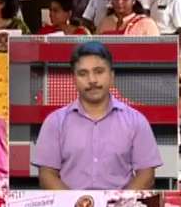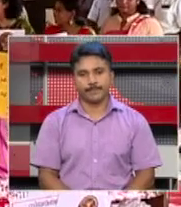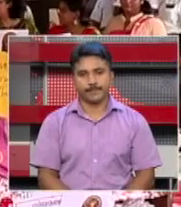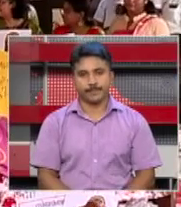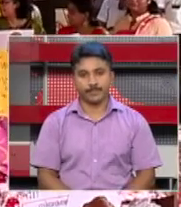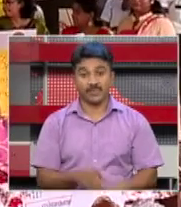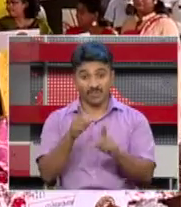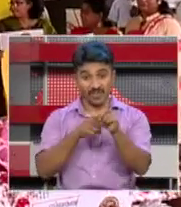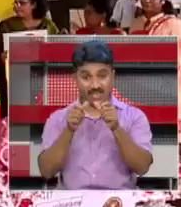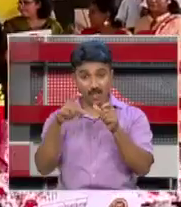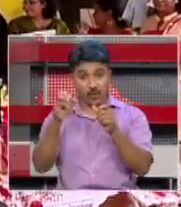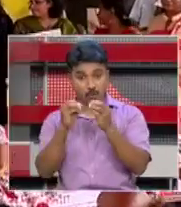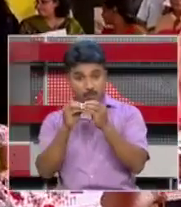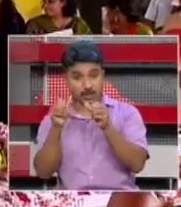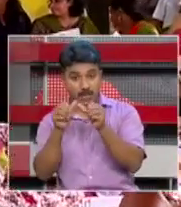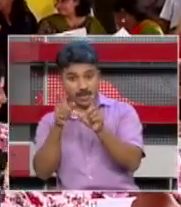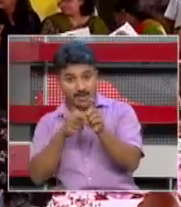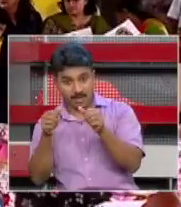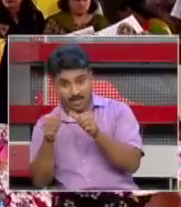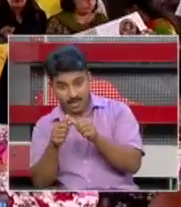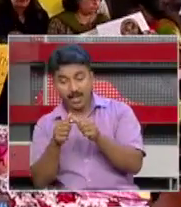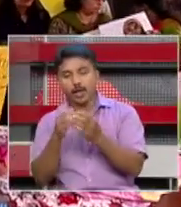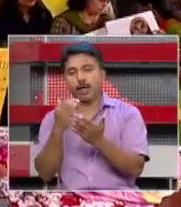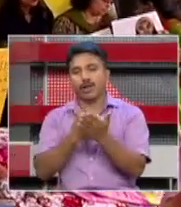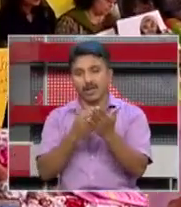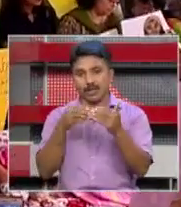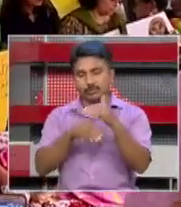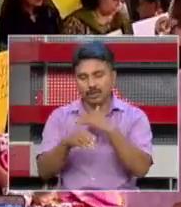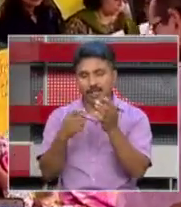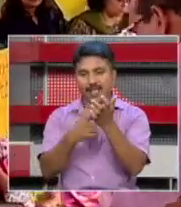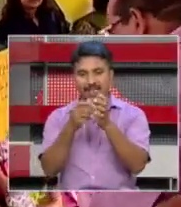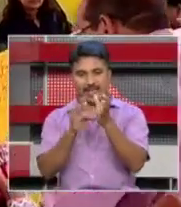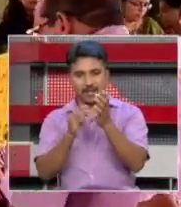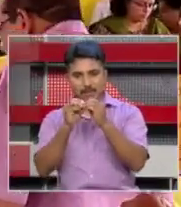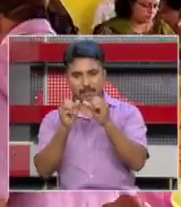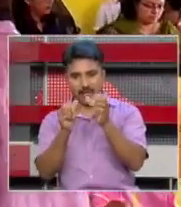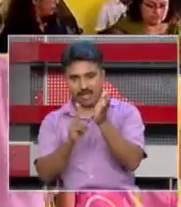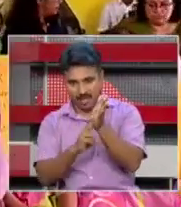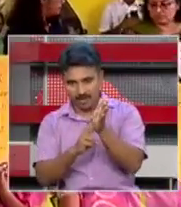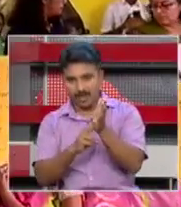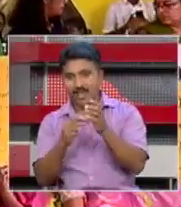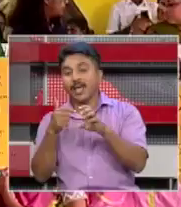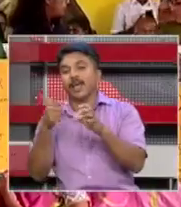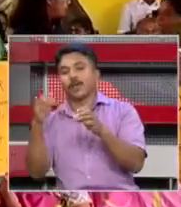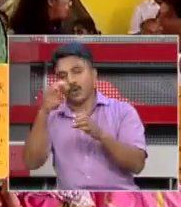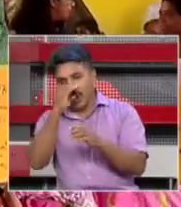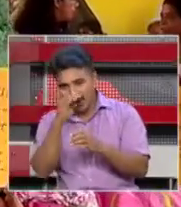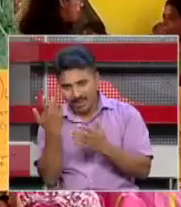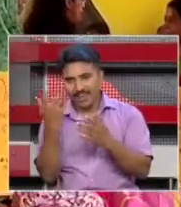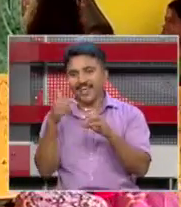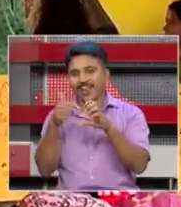യാക്കോബായ സഭയുടെ പിറമാടം ഗസ്സി ദയാറായിലെ യുഹാനോൻ റമ്പാൻ കന്യാസ്ത്രീകളുടെ കൊച്ചിയിലെ സമരത്തിലും കോട്ടയത്തും തൊടുപുഴയിലും